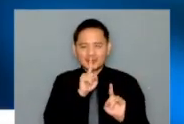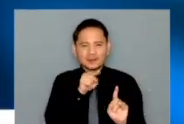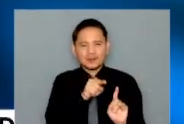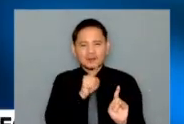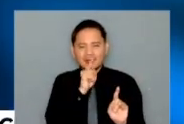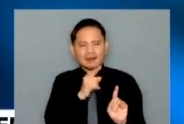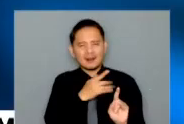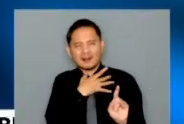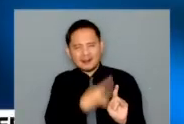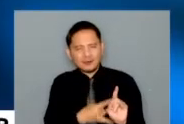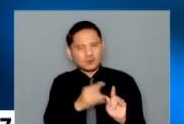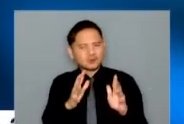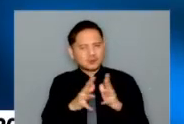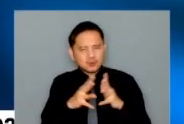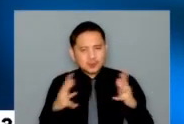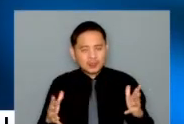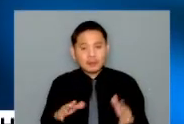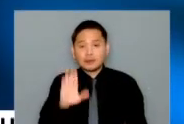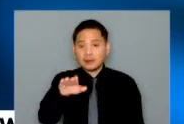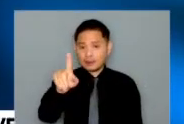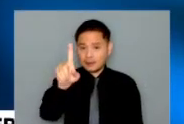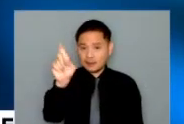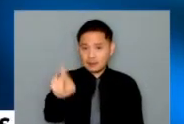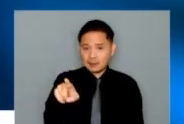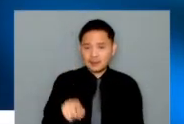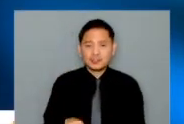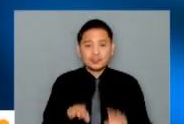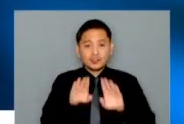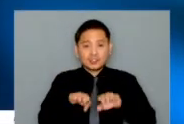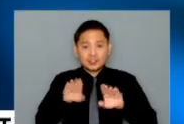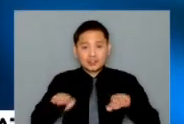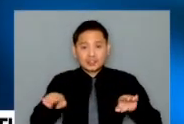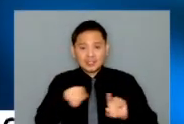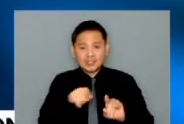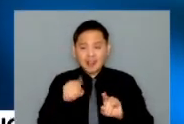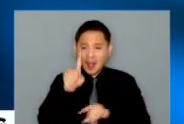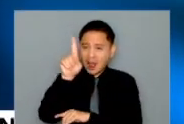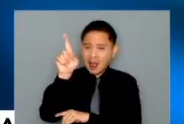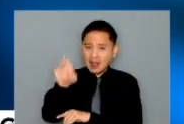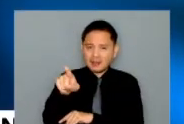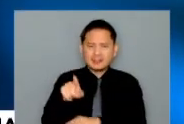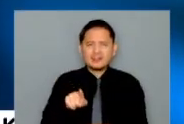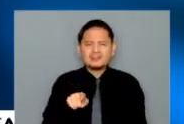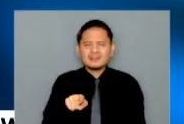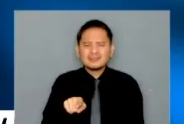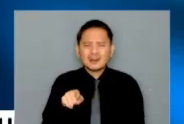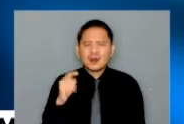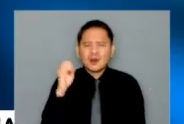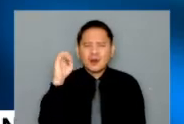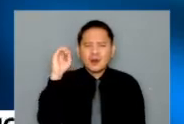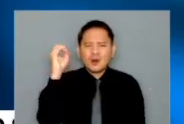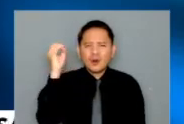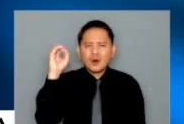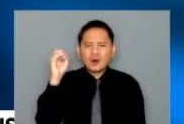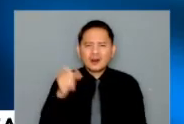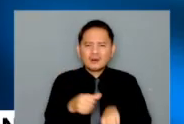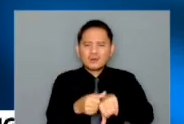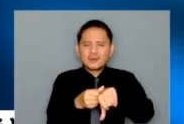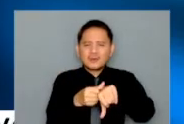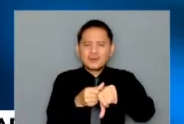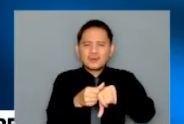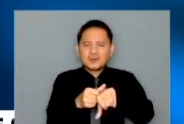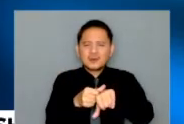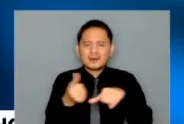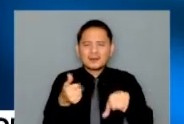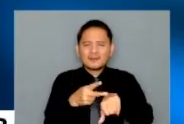tanong, lalo na yung mga bata tinatanong, gusto ko yung color orange para lasang ano, gusto ko yung color violet. Meron ba talagang pagkakaiba